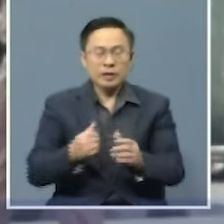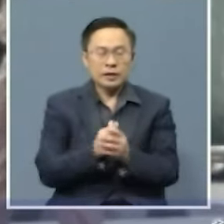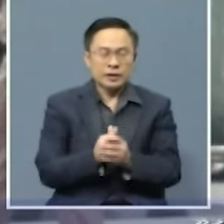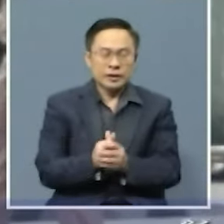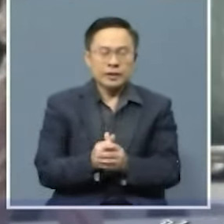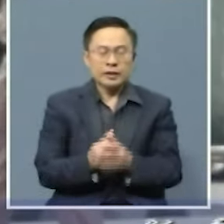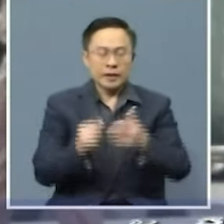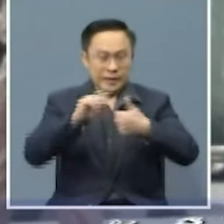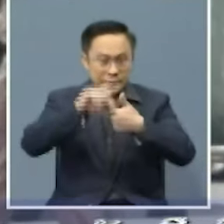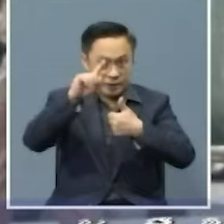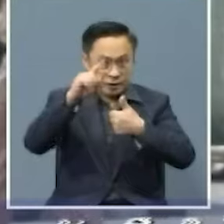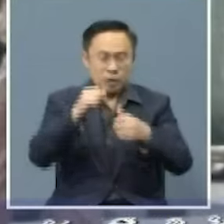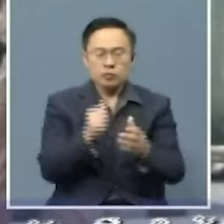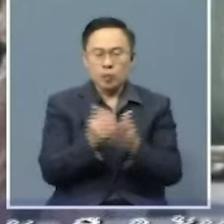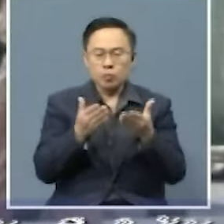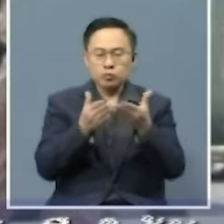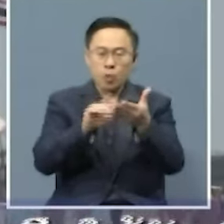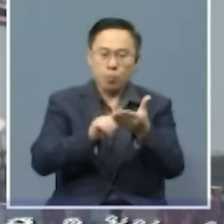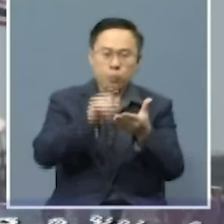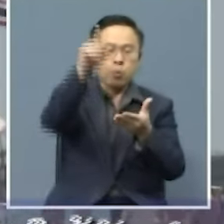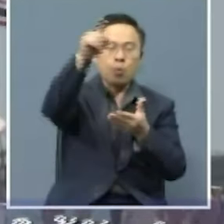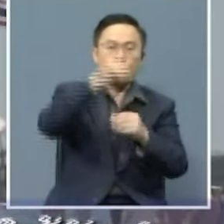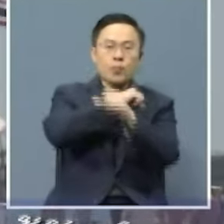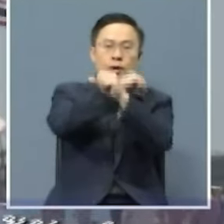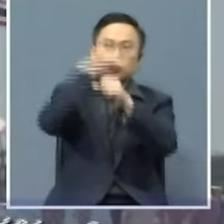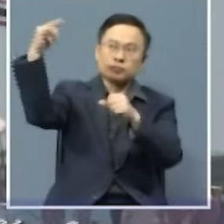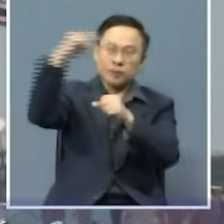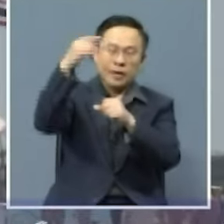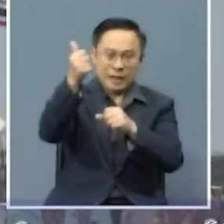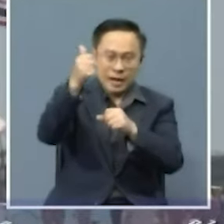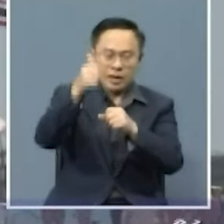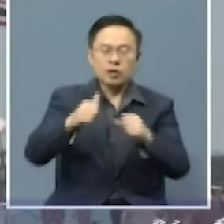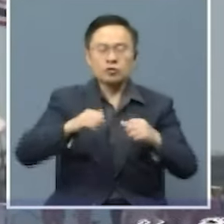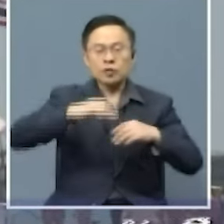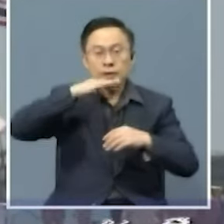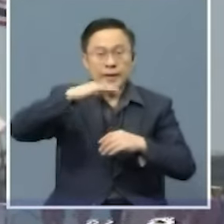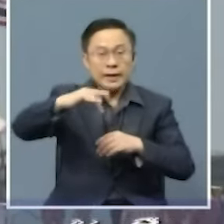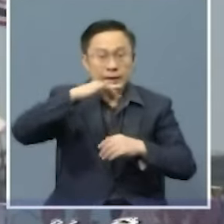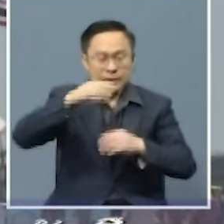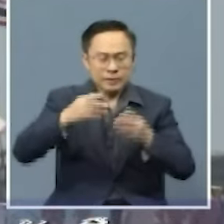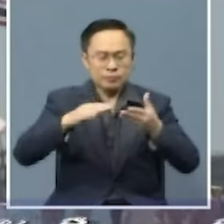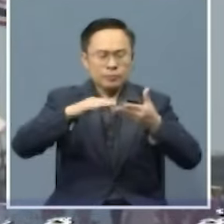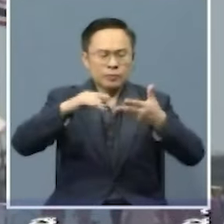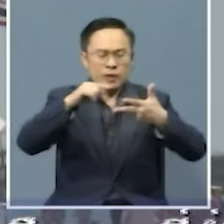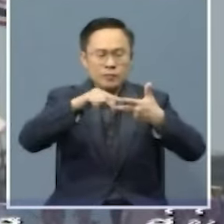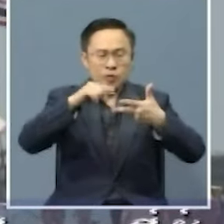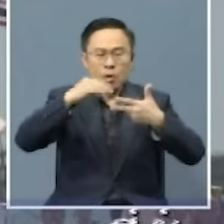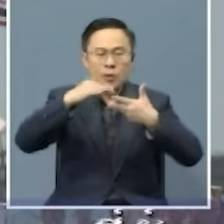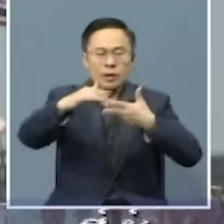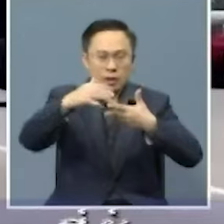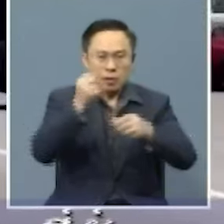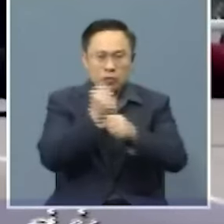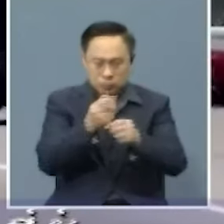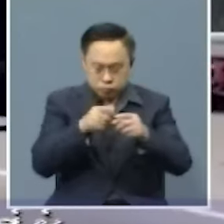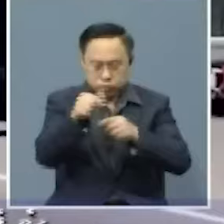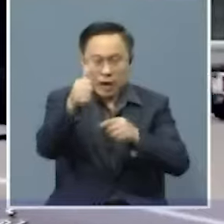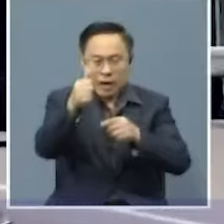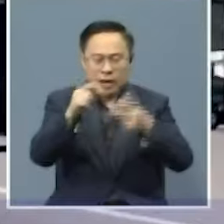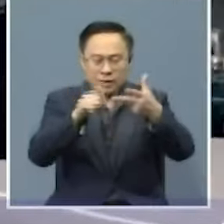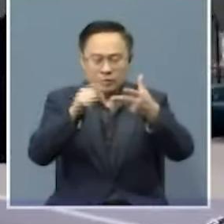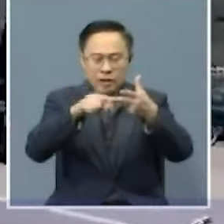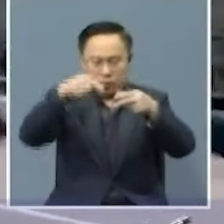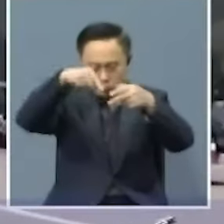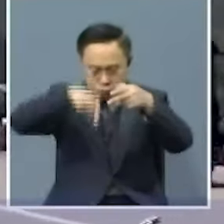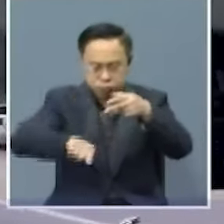ติที่ว่าก็คือทางด้านอากาศผิวน้ำและใต้น้ำก่อนหน้าที่จะมีเรือฟริเกตประจำการในประเทศไ